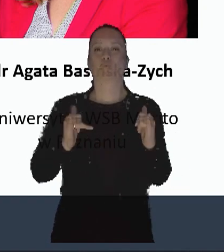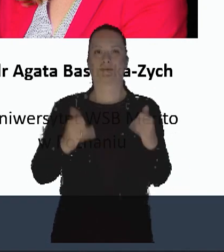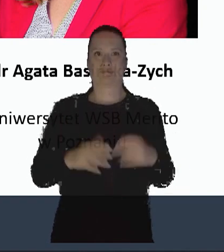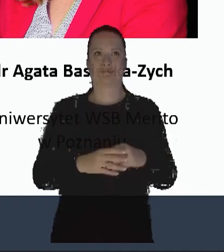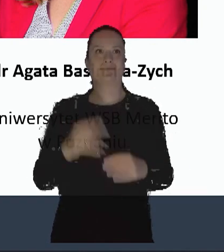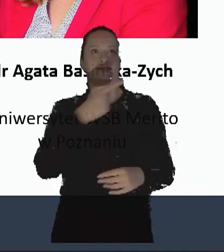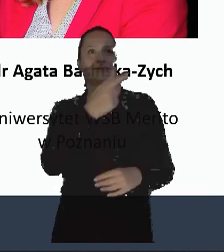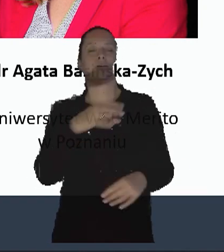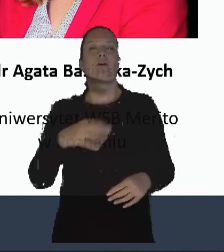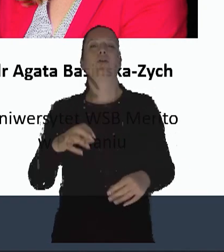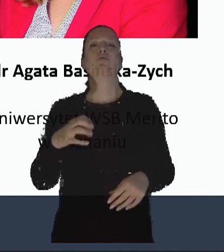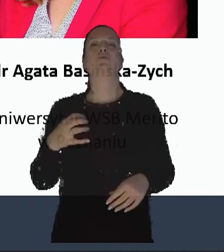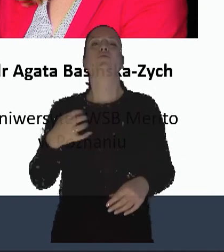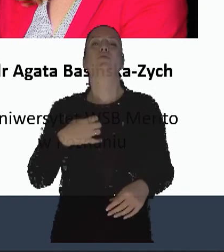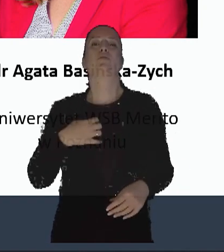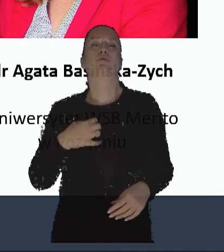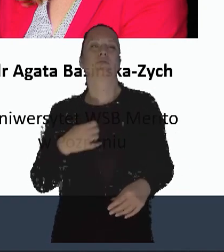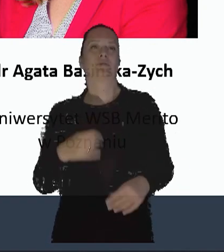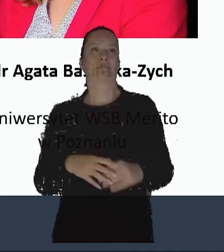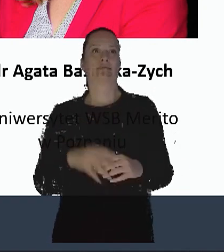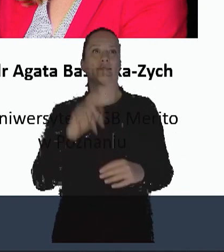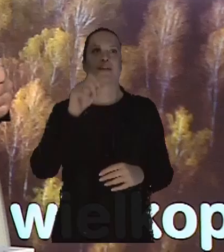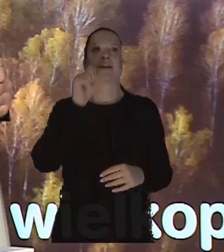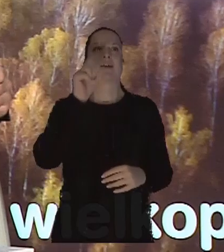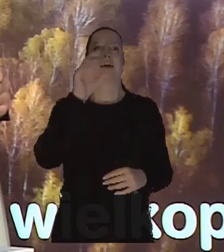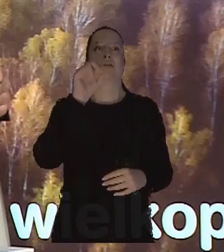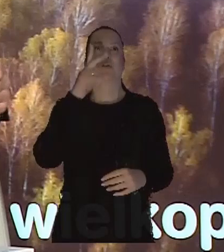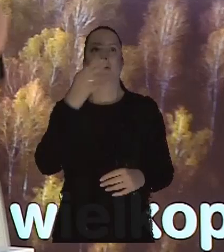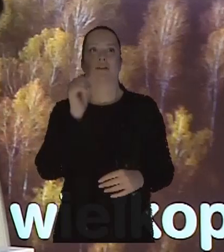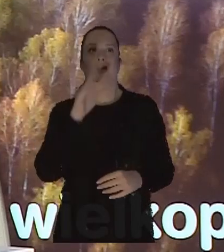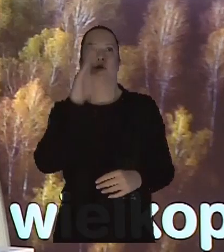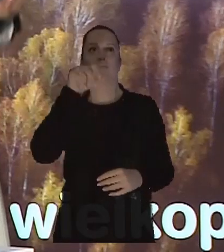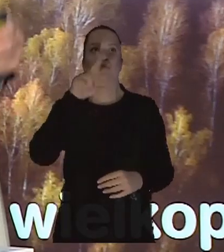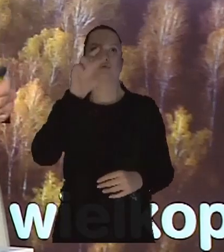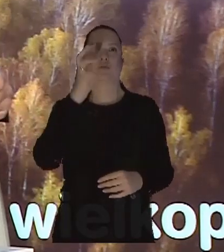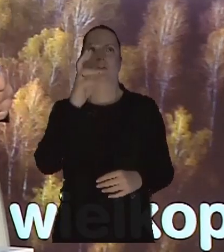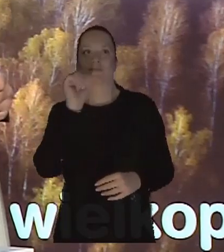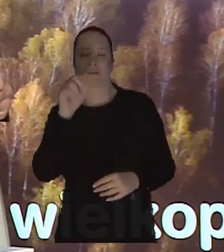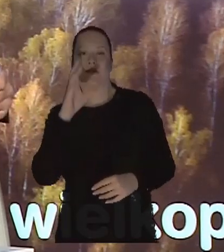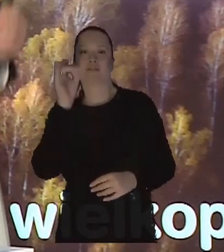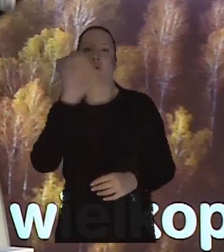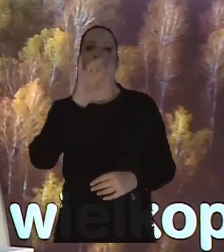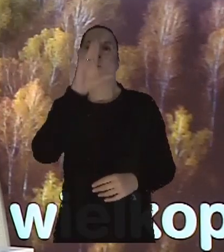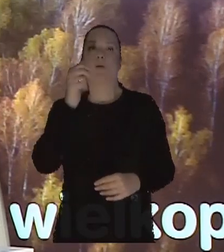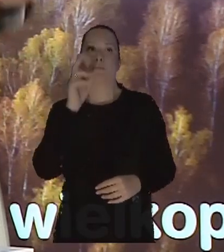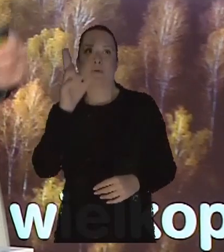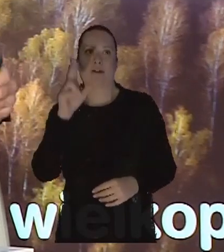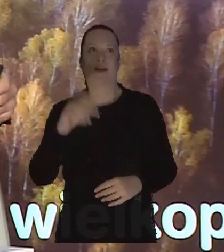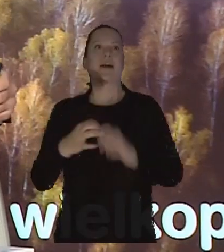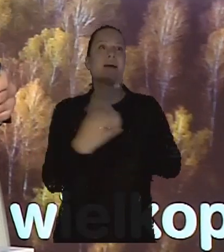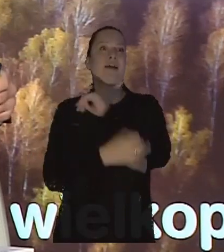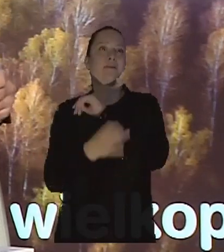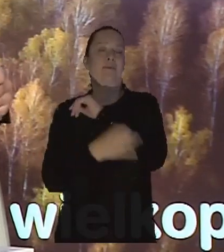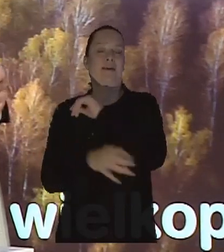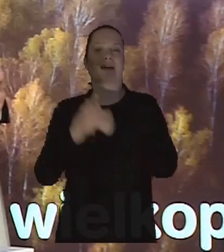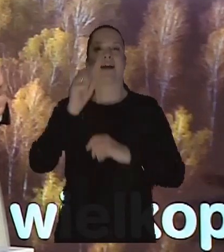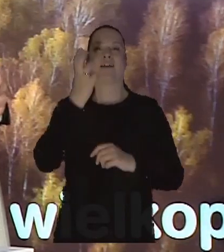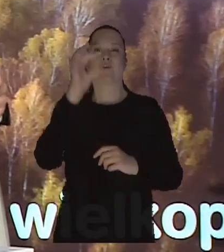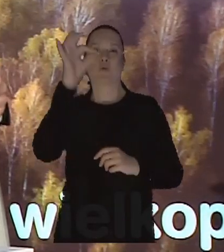doktor habilitowana Karolina Buczkowska-Gołąbek, Akademia Wychowania Fizycznego.